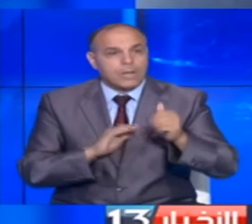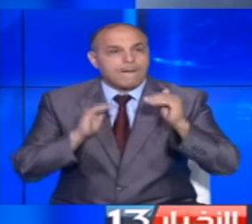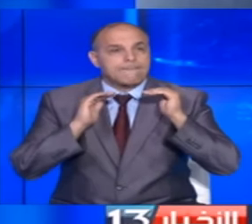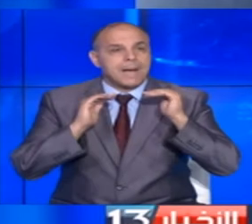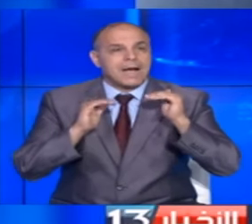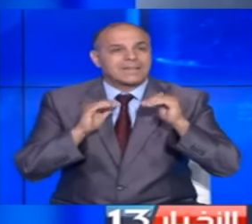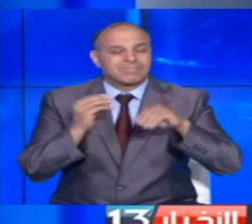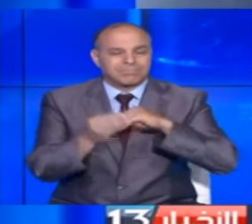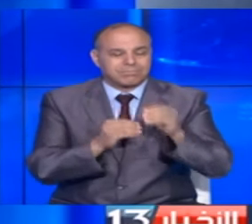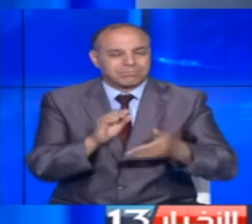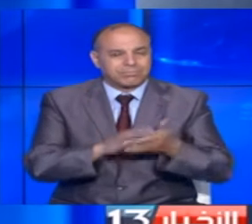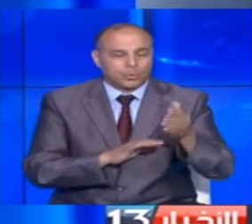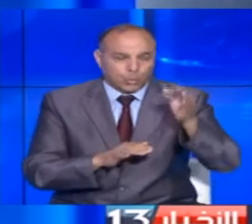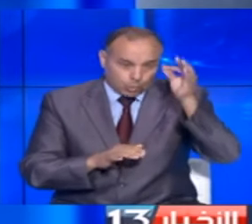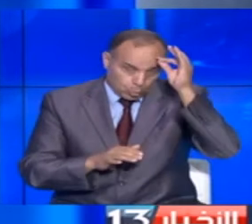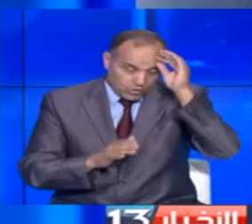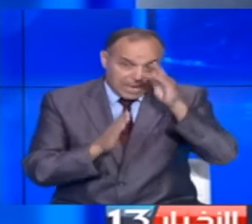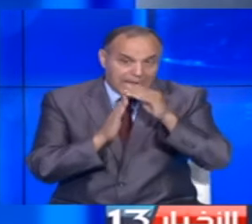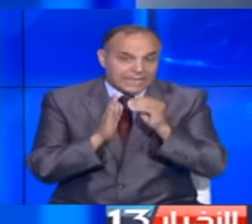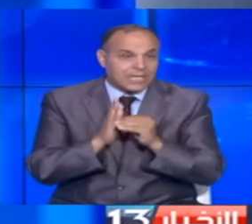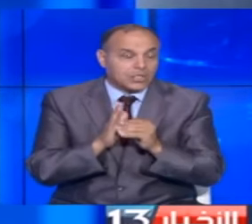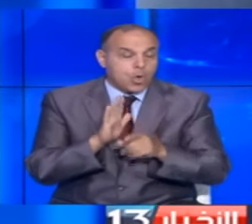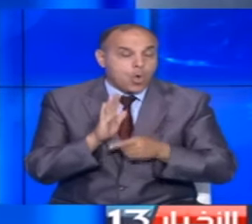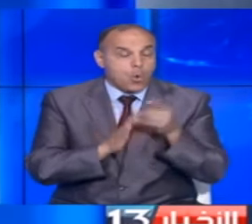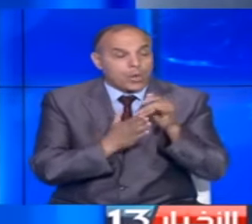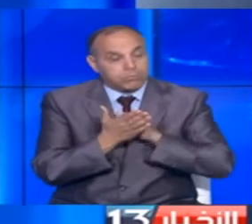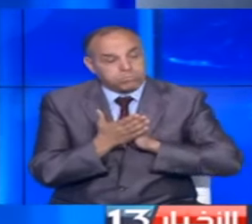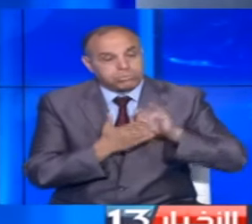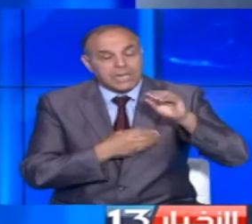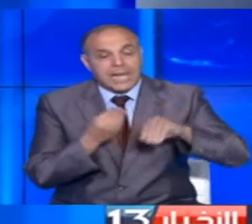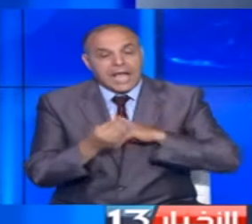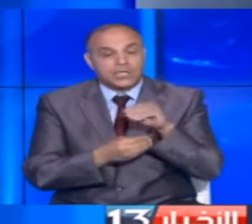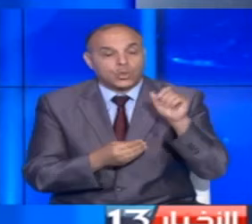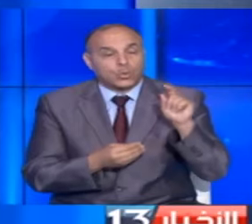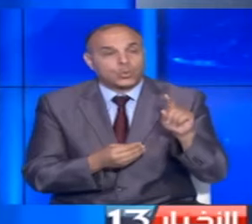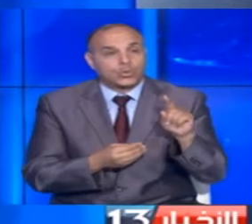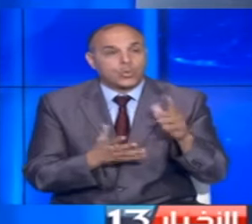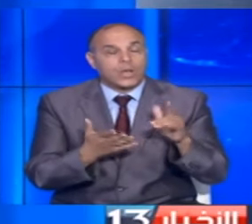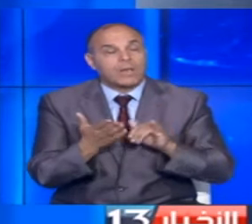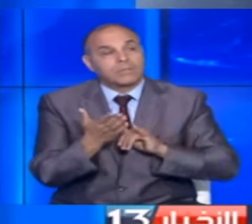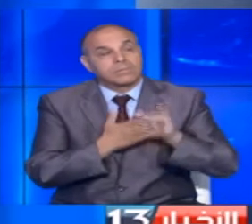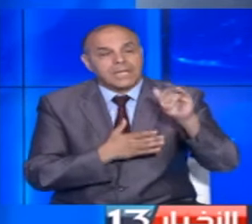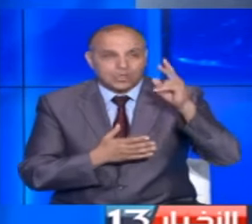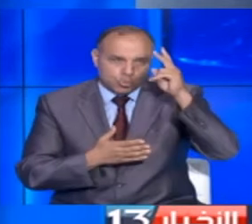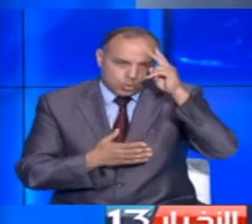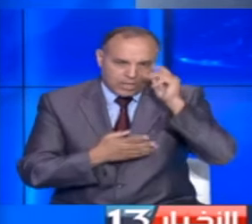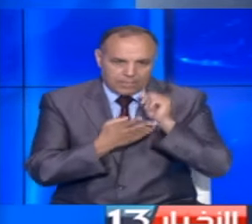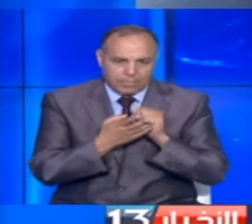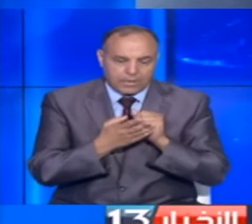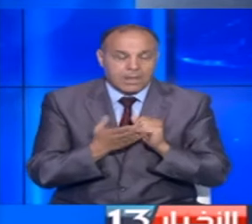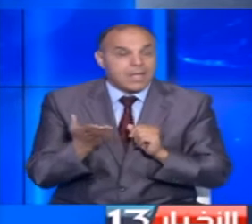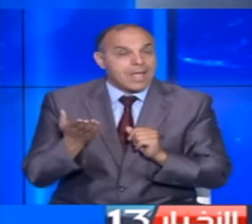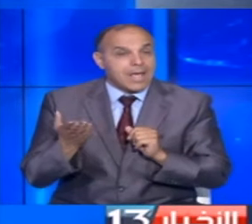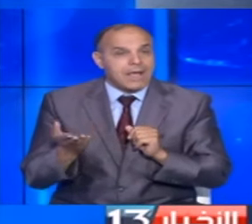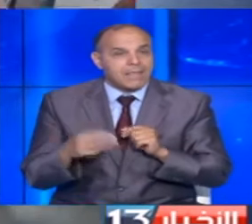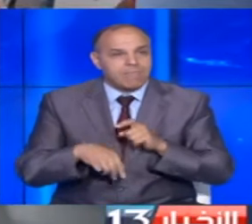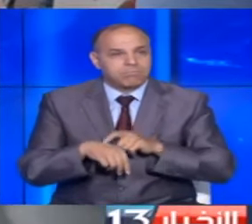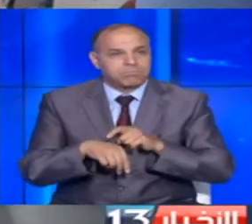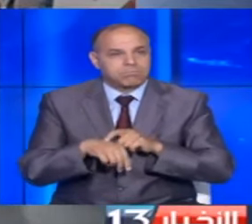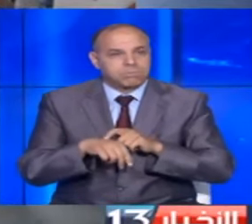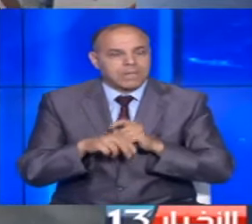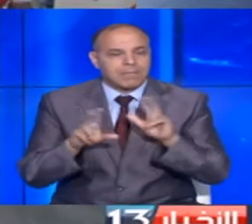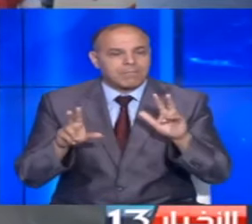الحجيج بمطار تونس قرطاج اولى رحلات الحجيج التونسيين نحو البقاع المقدسه وذلك في حدود الساعه